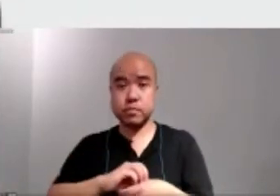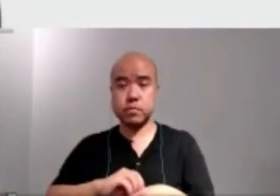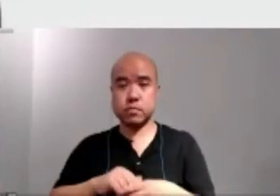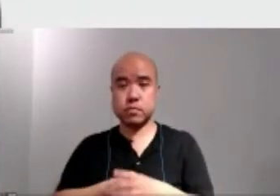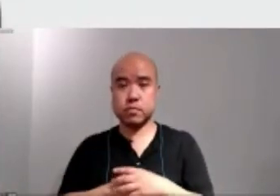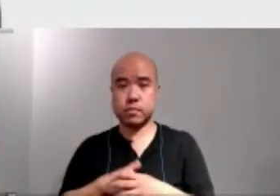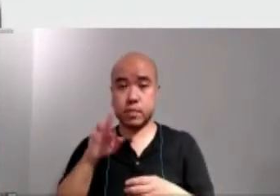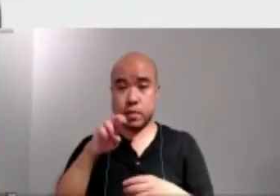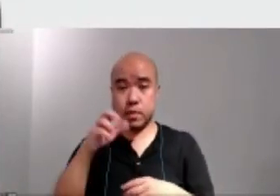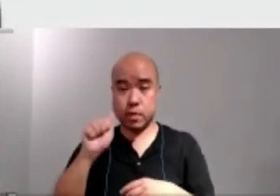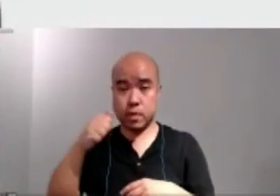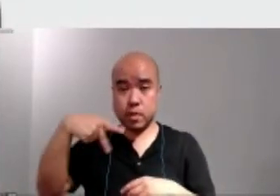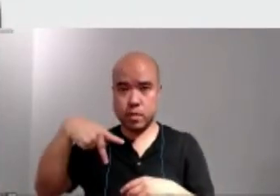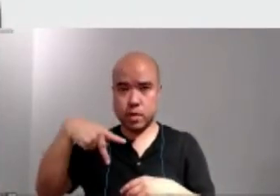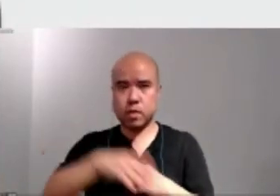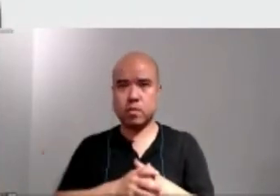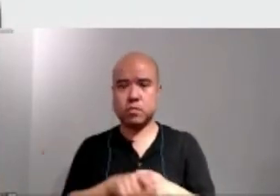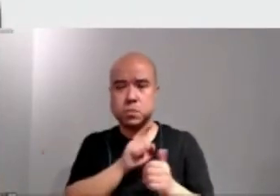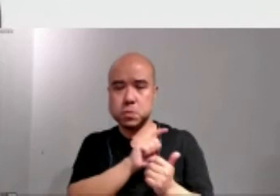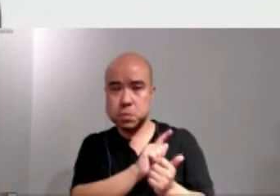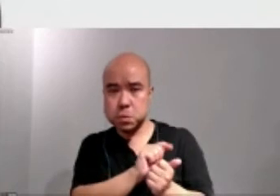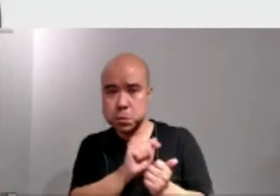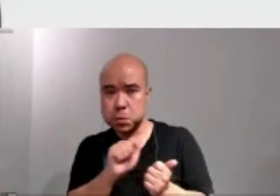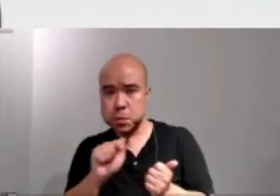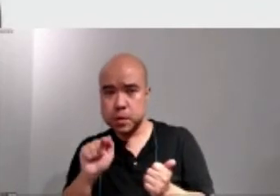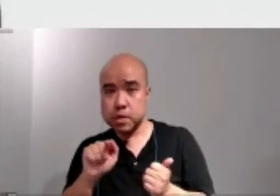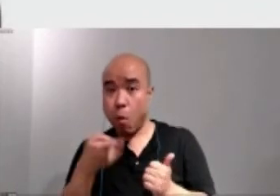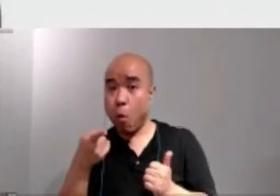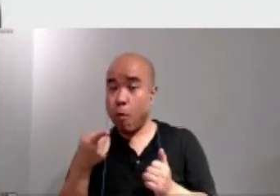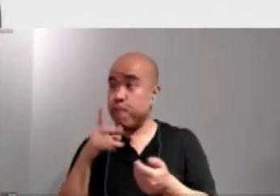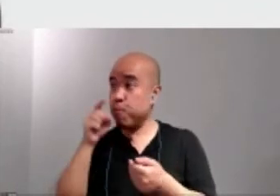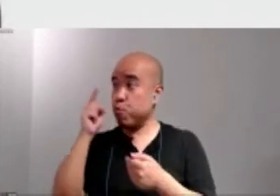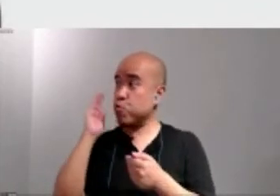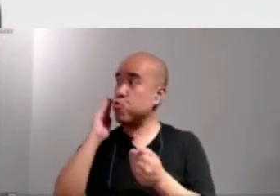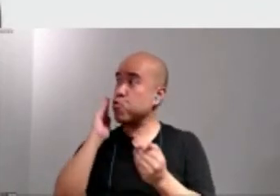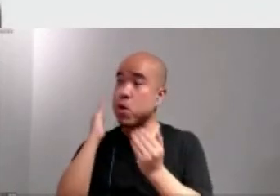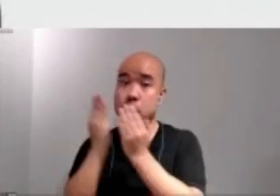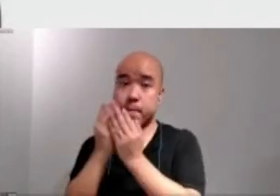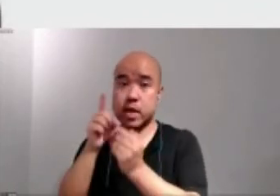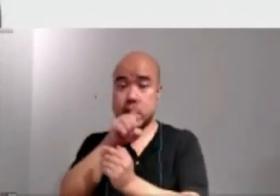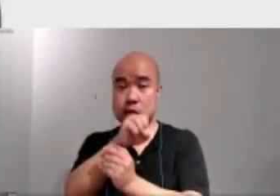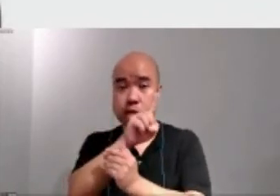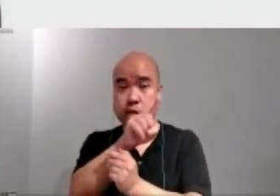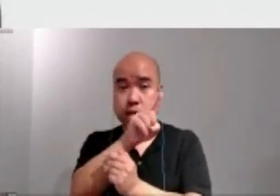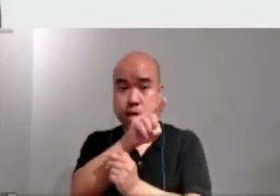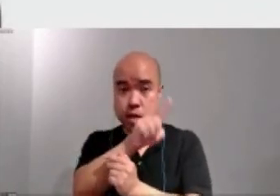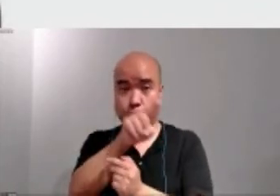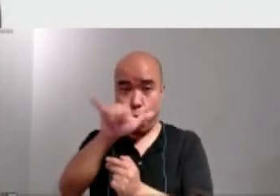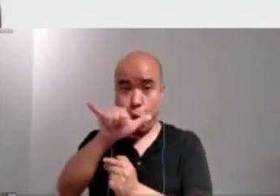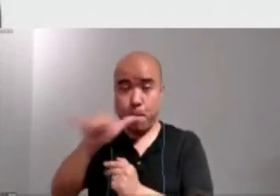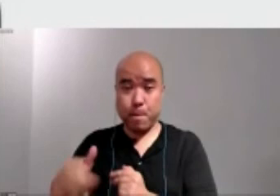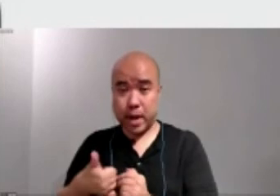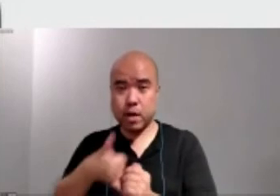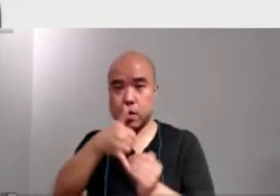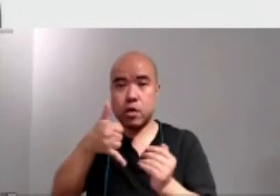Kid， 这粒尘有超过16万的粉丝，成功在网上众筹出心灵治疗的书，